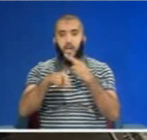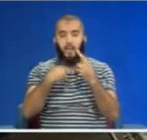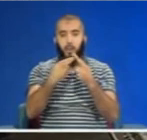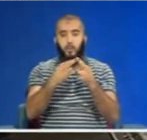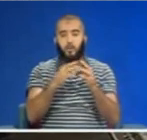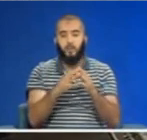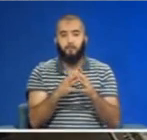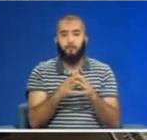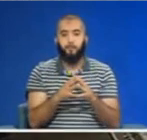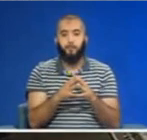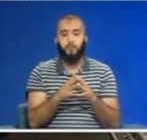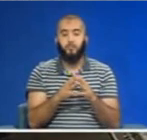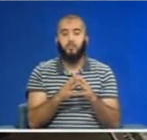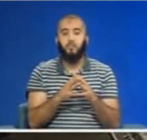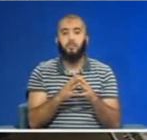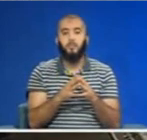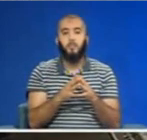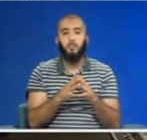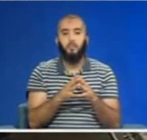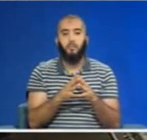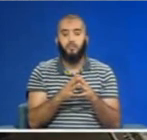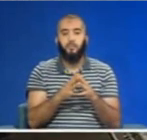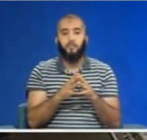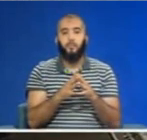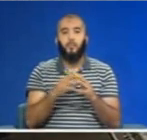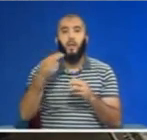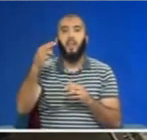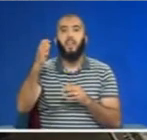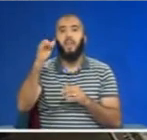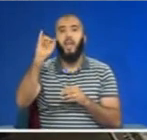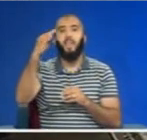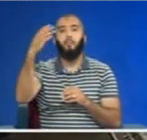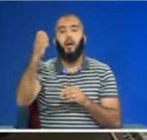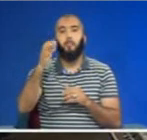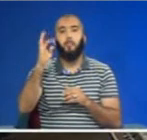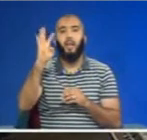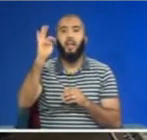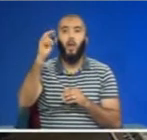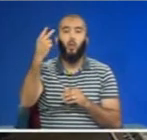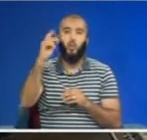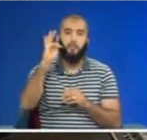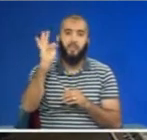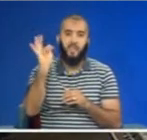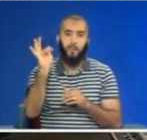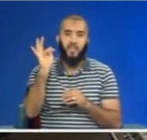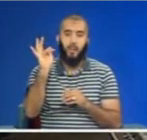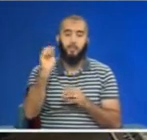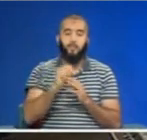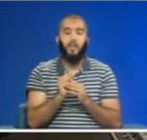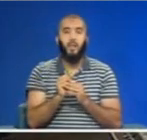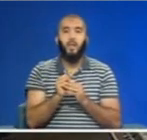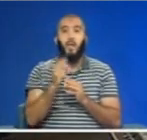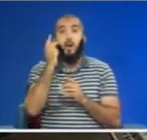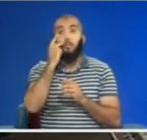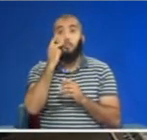كنا أجبنا الأخ عبد المجيد من جيجل إلى نعيمة من تيبازا. أبوها أعطى الأرض